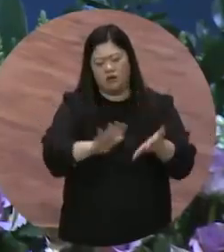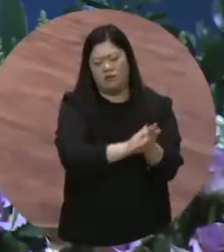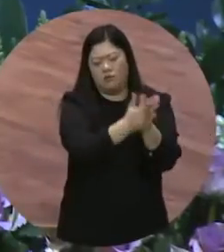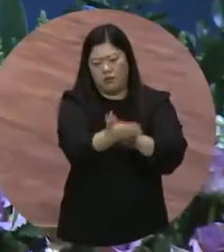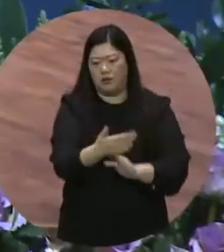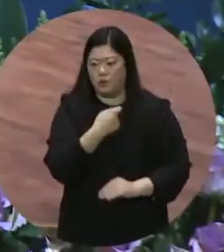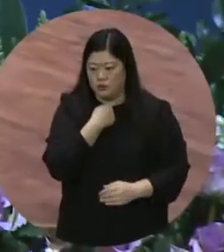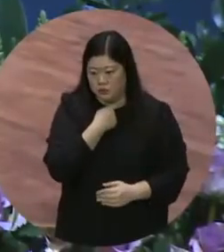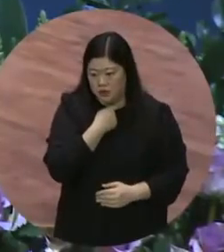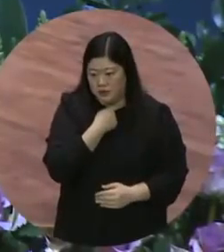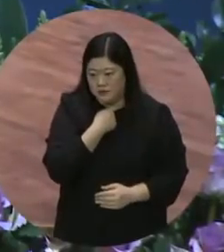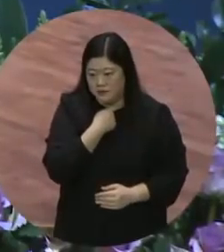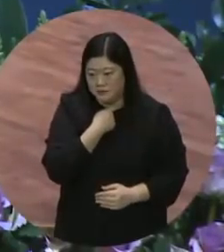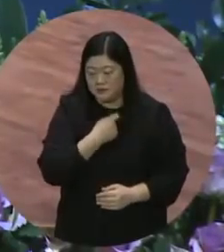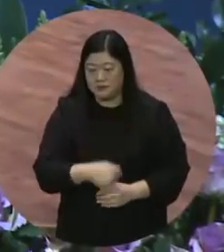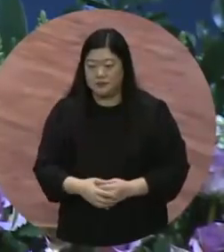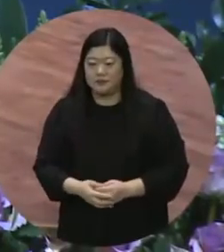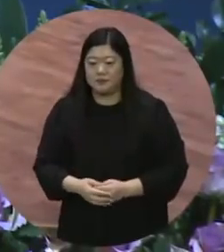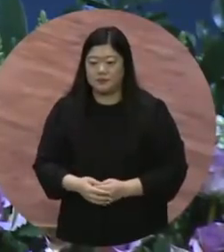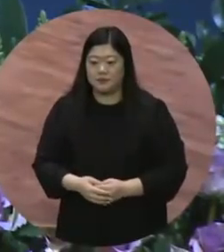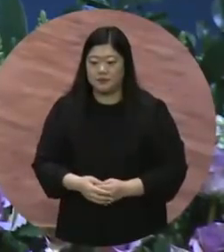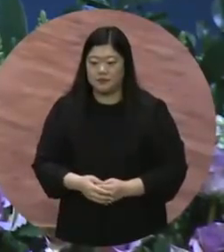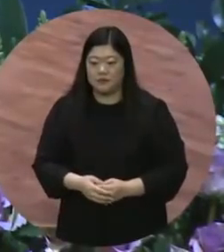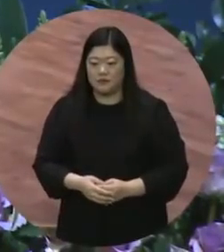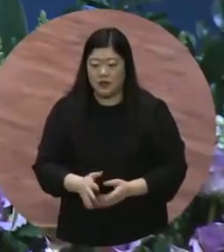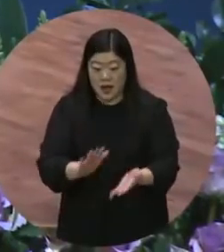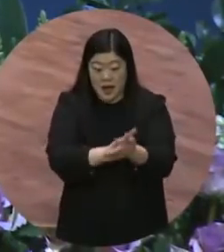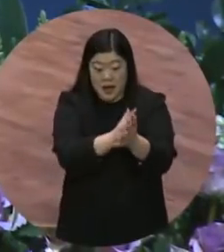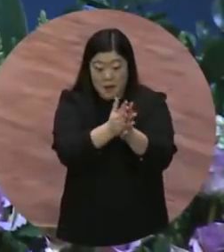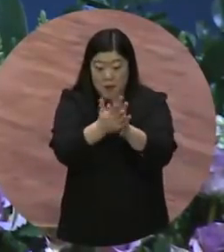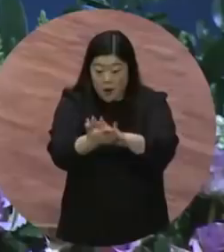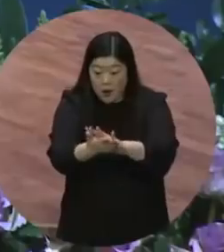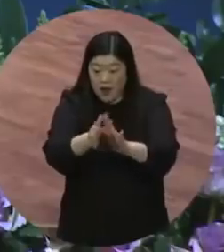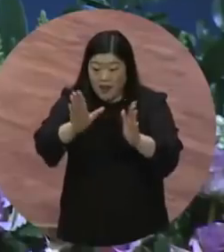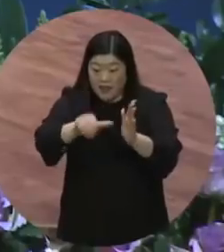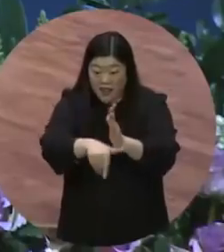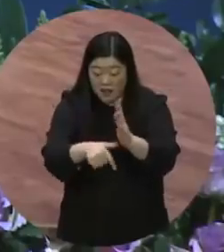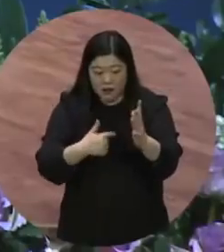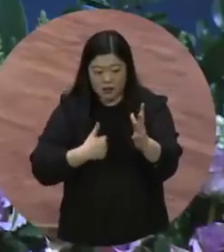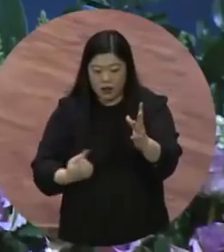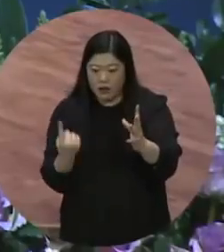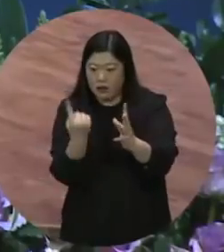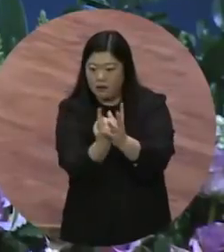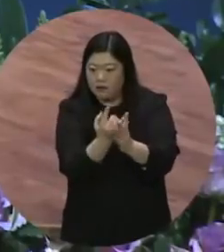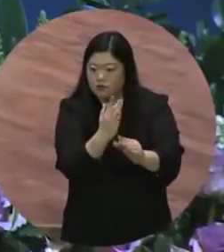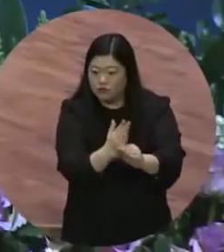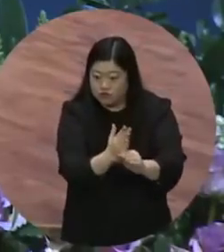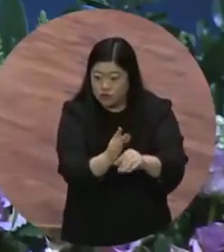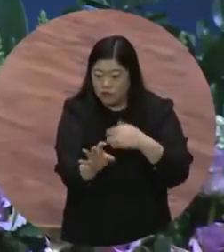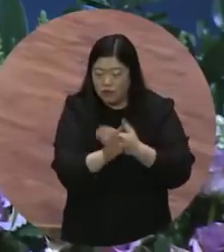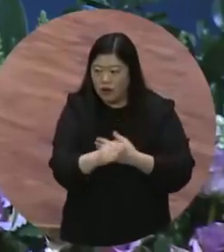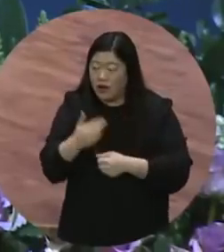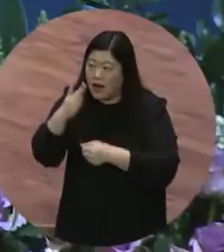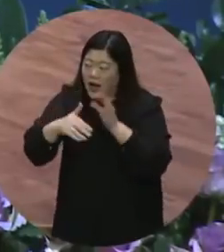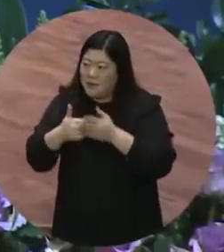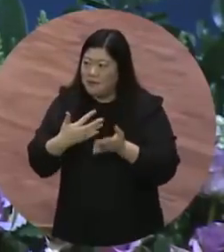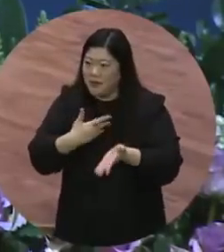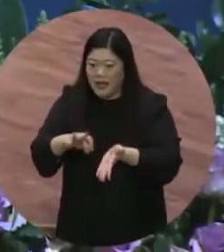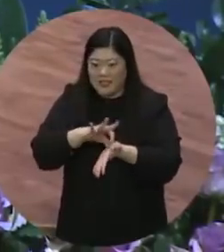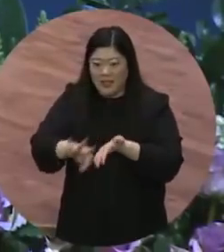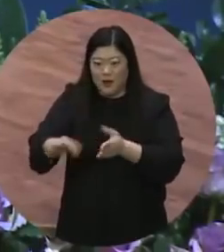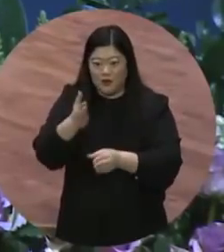이 일에 저와 교육자를 하나님 부르시고 1311명의 중직자를 부르시고